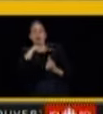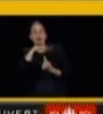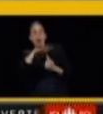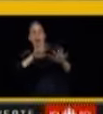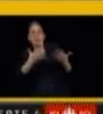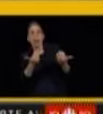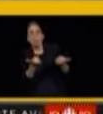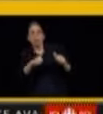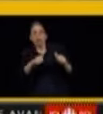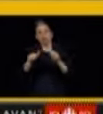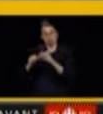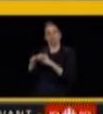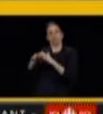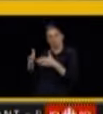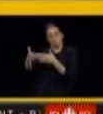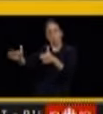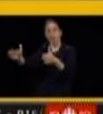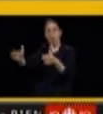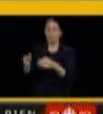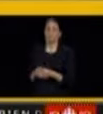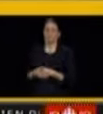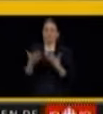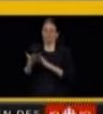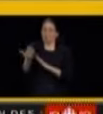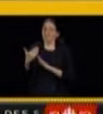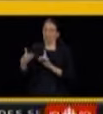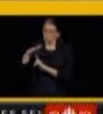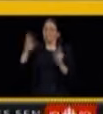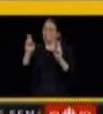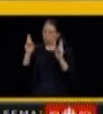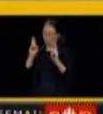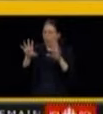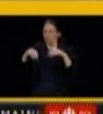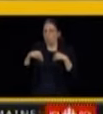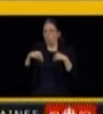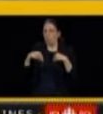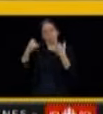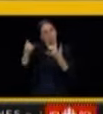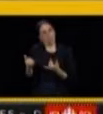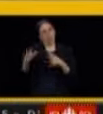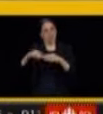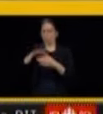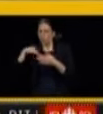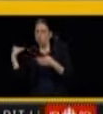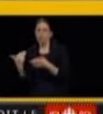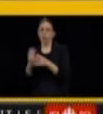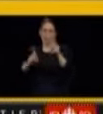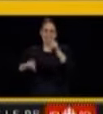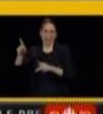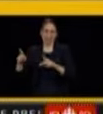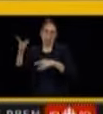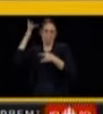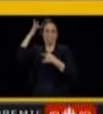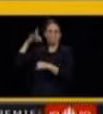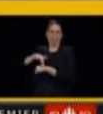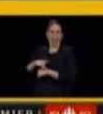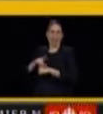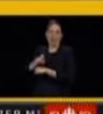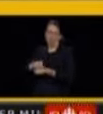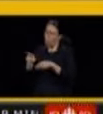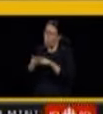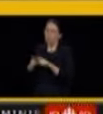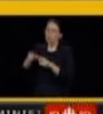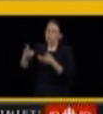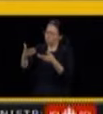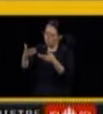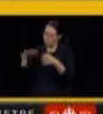le faisait pour les situations plus urgentes, mais maintenant, on va le faire pour l'ensemble des patients. Mais je peux vous assurer que si